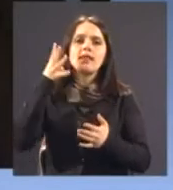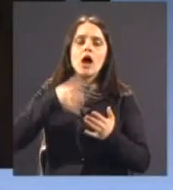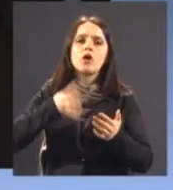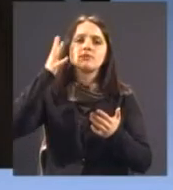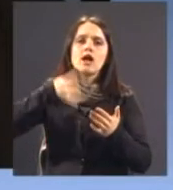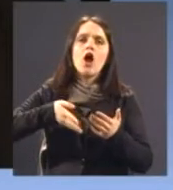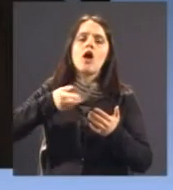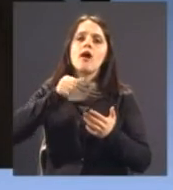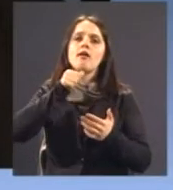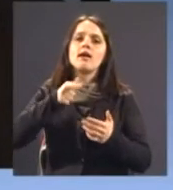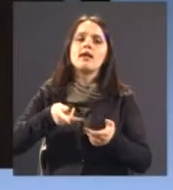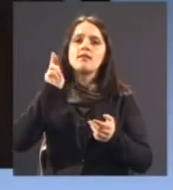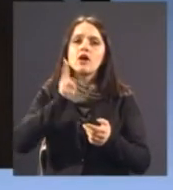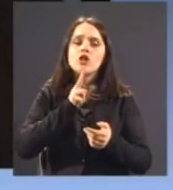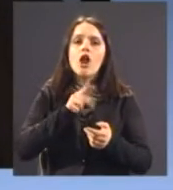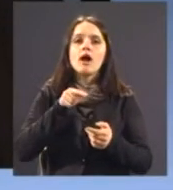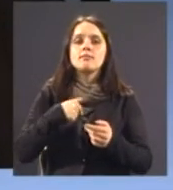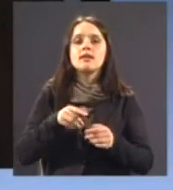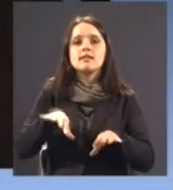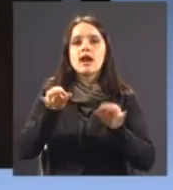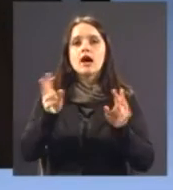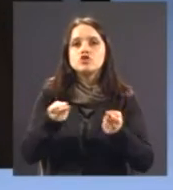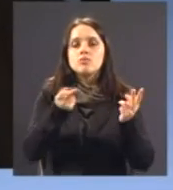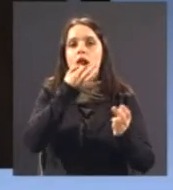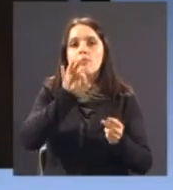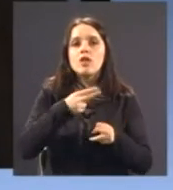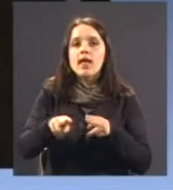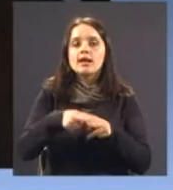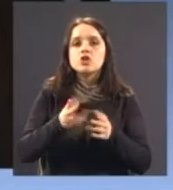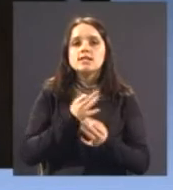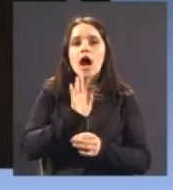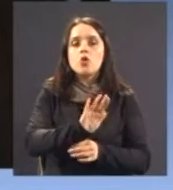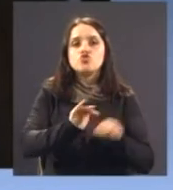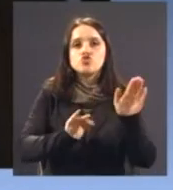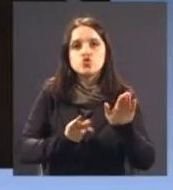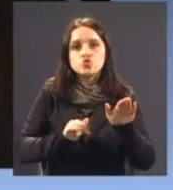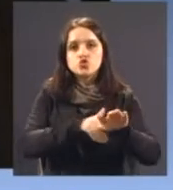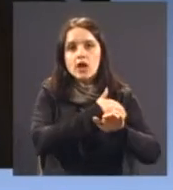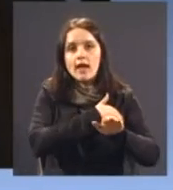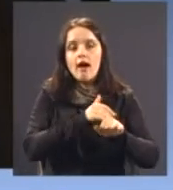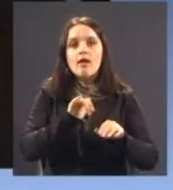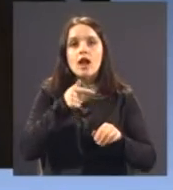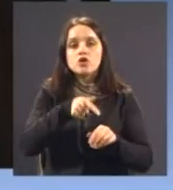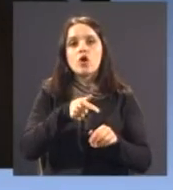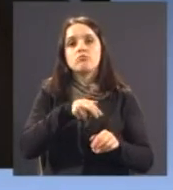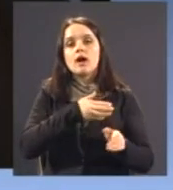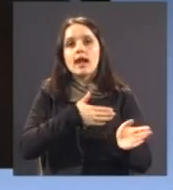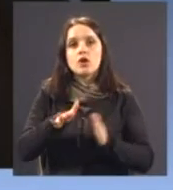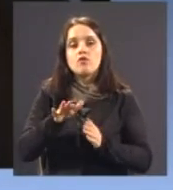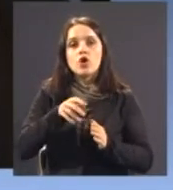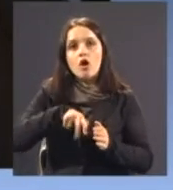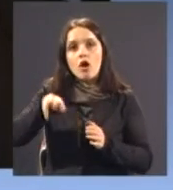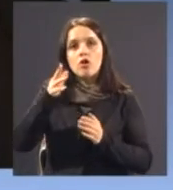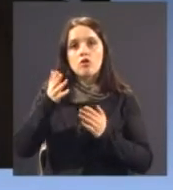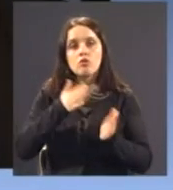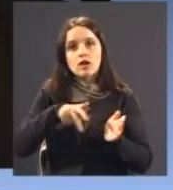tražimo najbolje rješenje za učenike. Da li je to njegovo pohađanje neke redovne škole ili